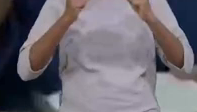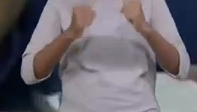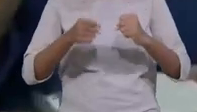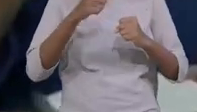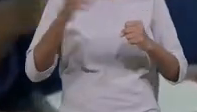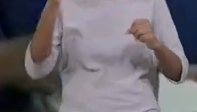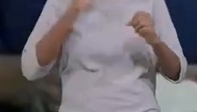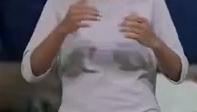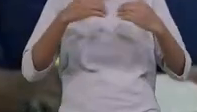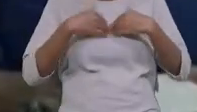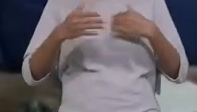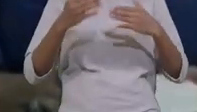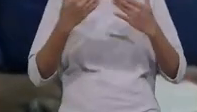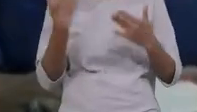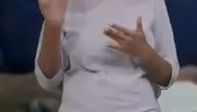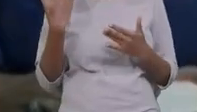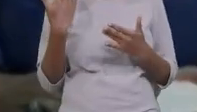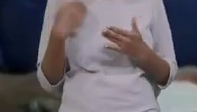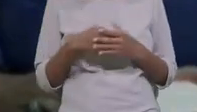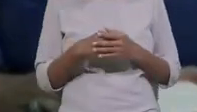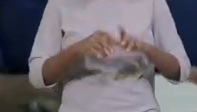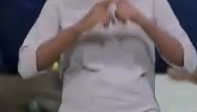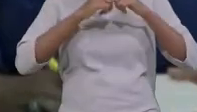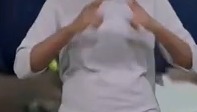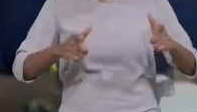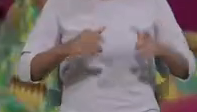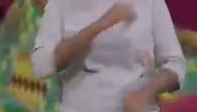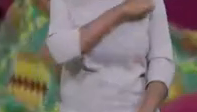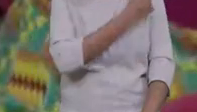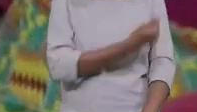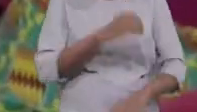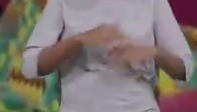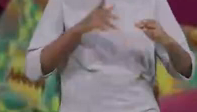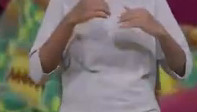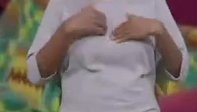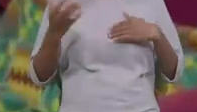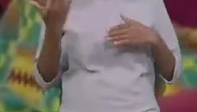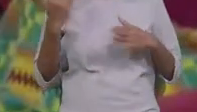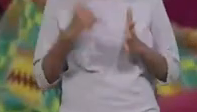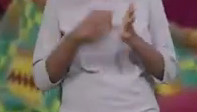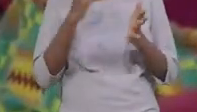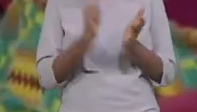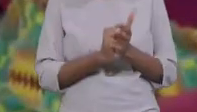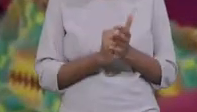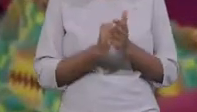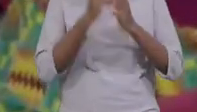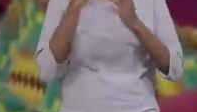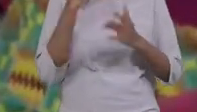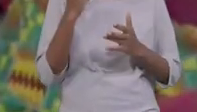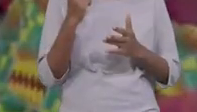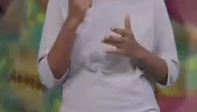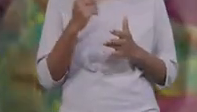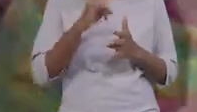puissance que tu avais avant, une plus grande autorité que plus qu'avant. Il dit,